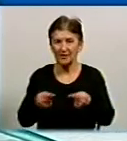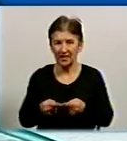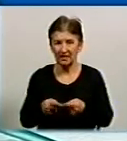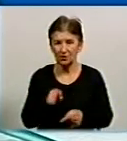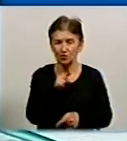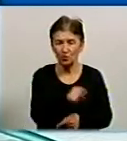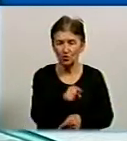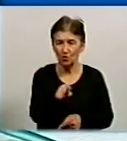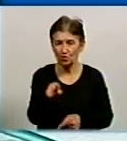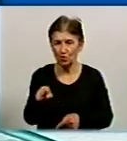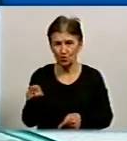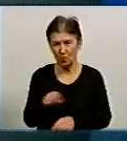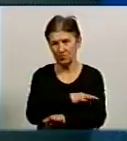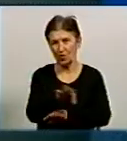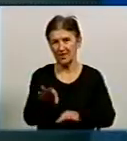іншого проєкту.